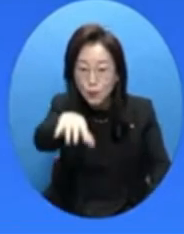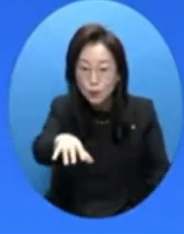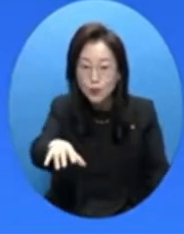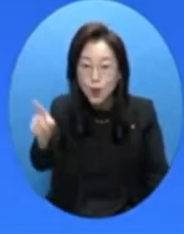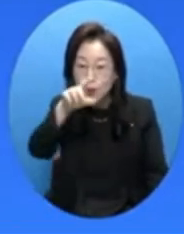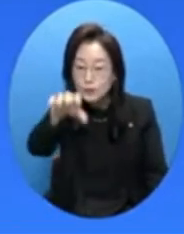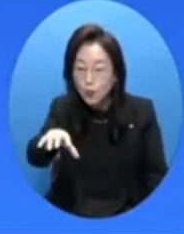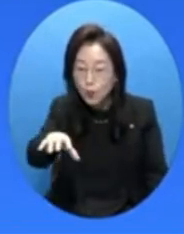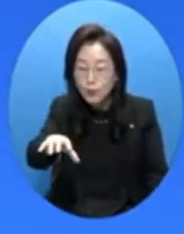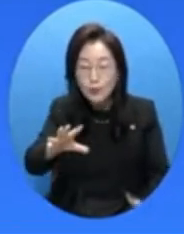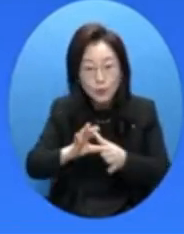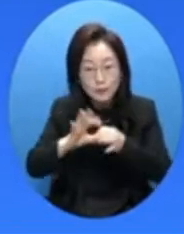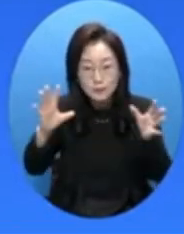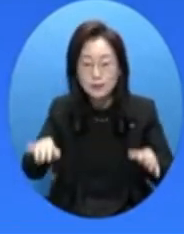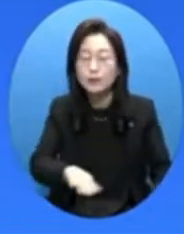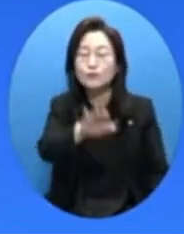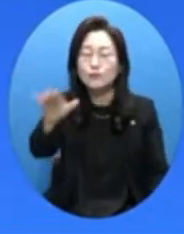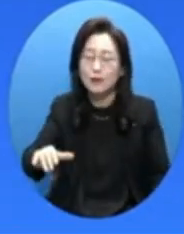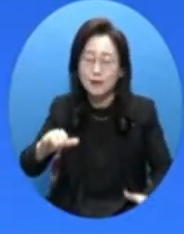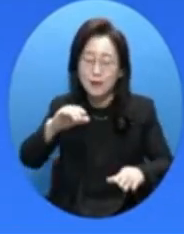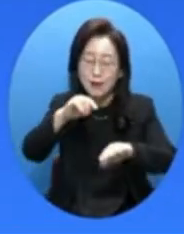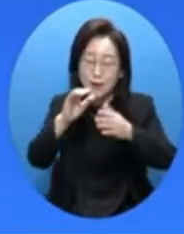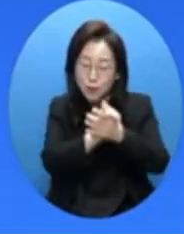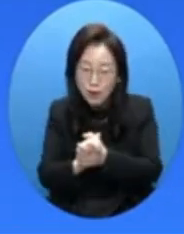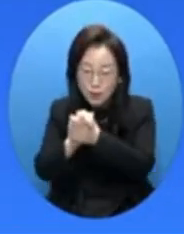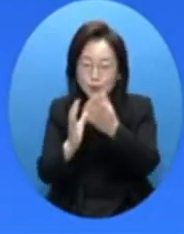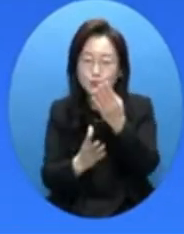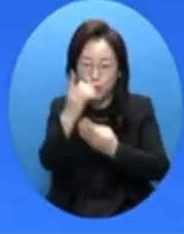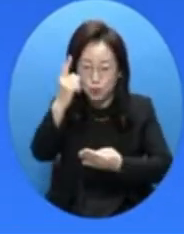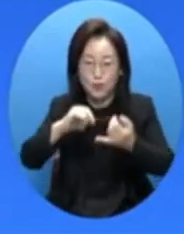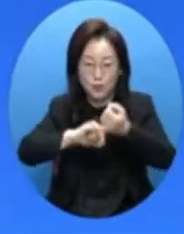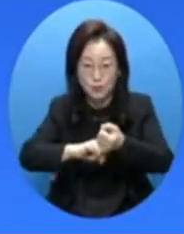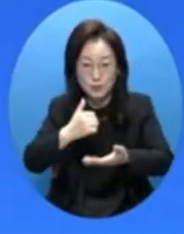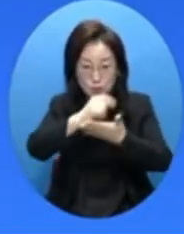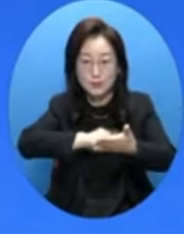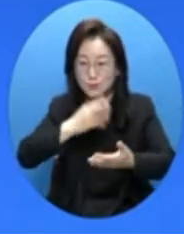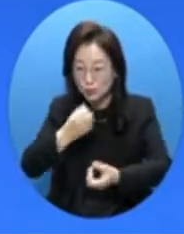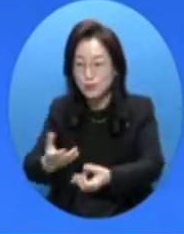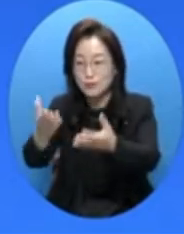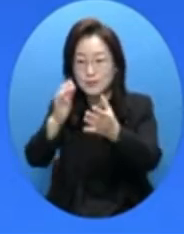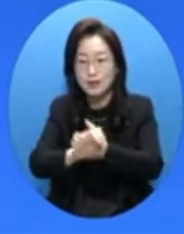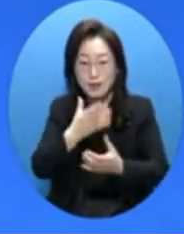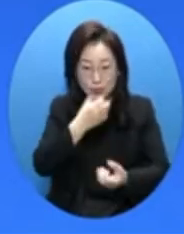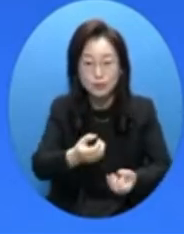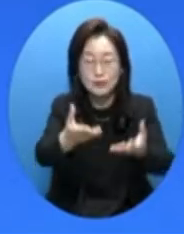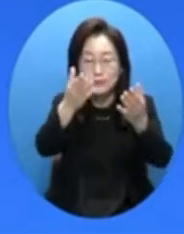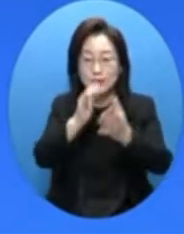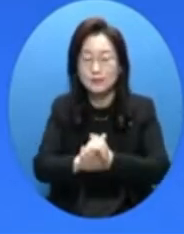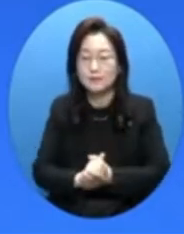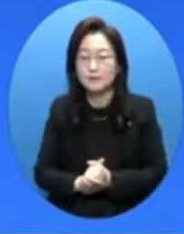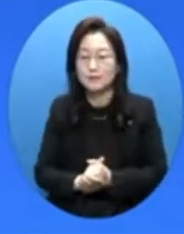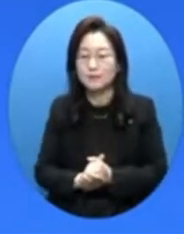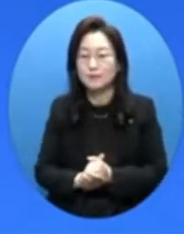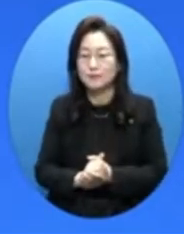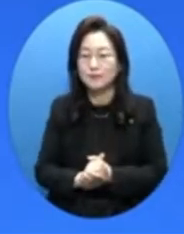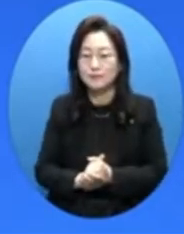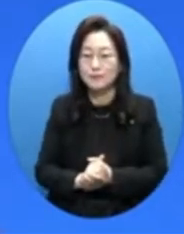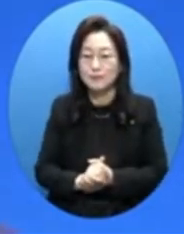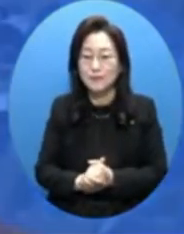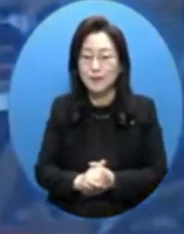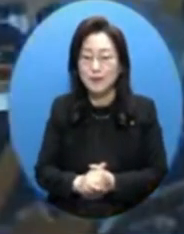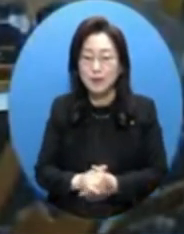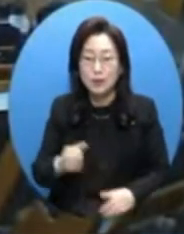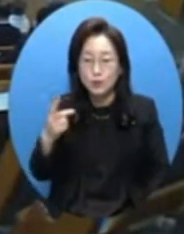어디서든지 우리가 화목하고 하나 되는 역사를 이르기를 주님의 이름으로 축원합니다 축원합니다 나가서